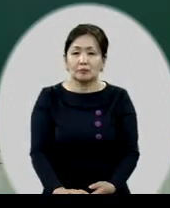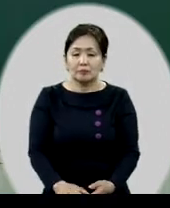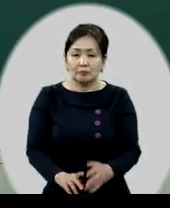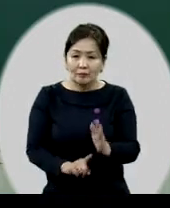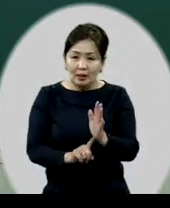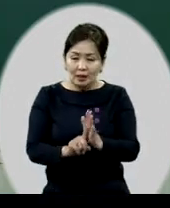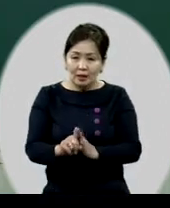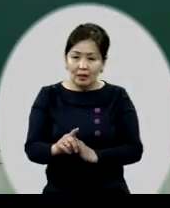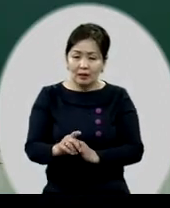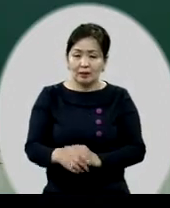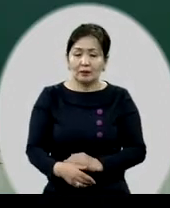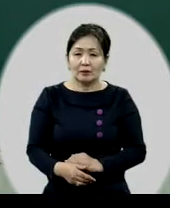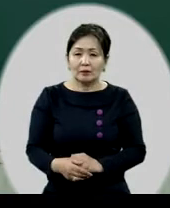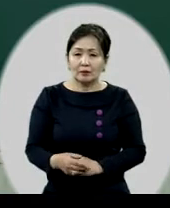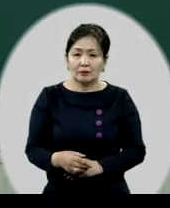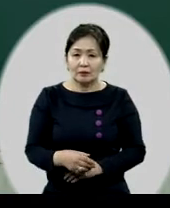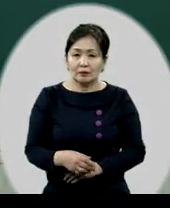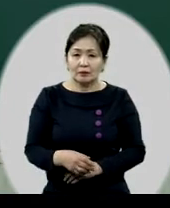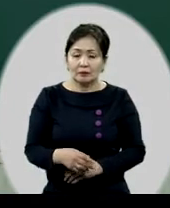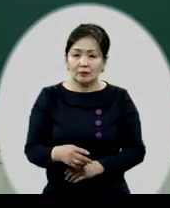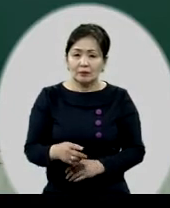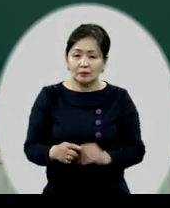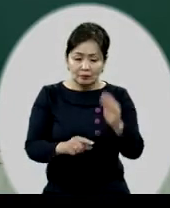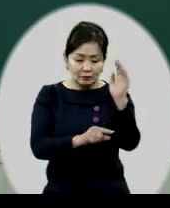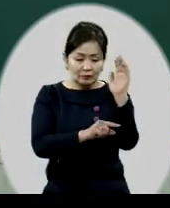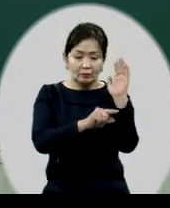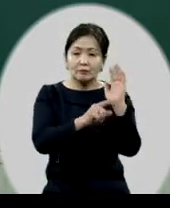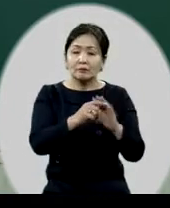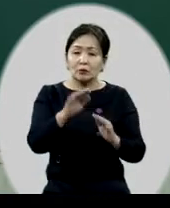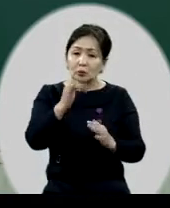Савнд анх ямар хэмжээтэй ус байлаа?